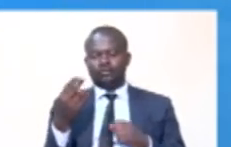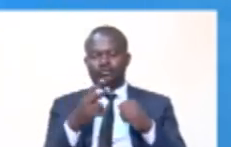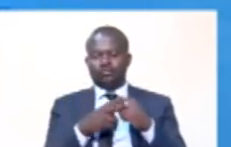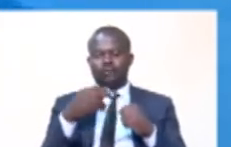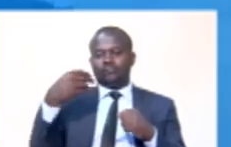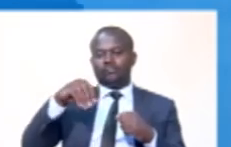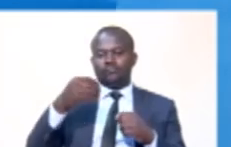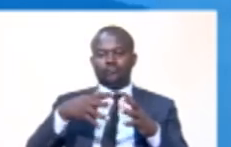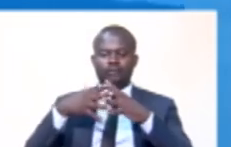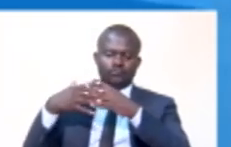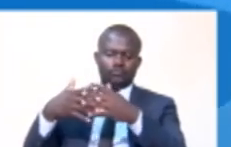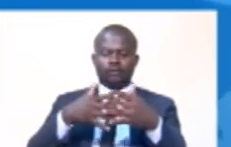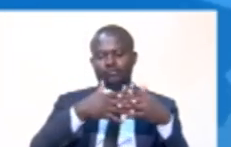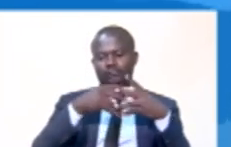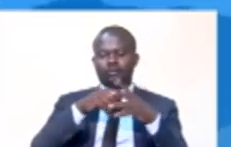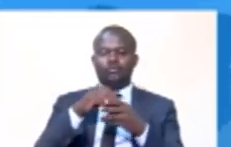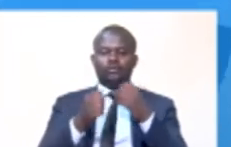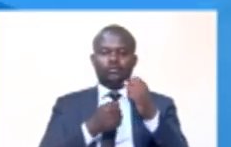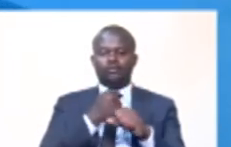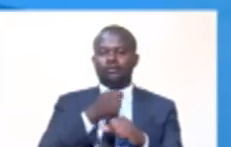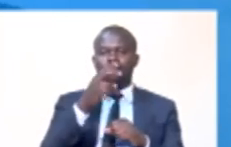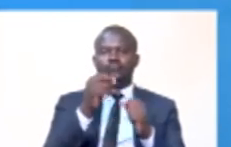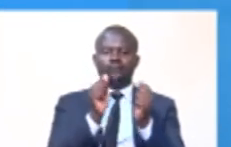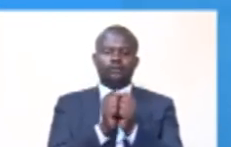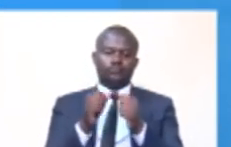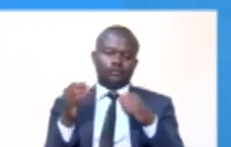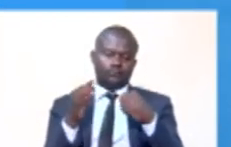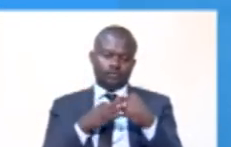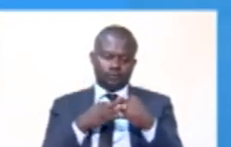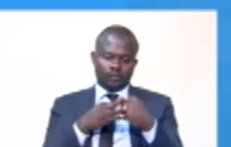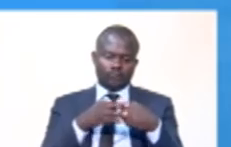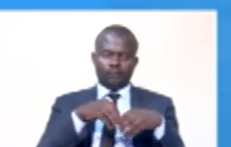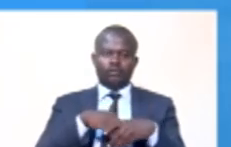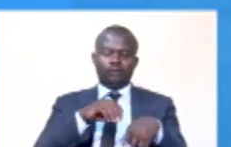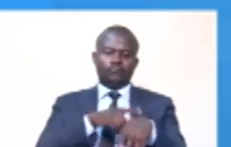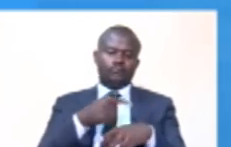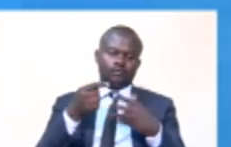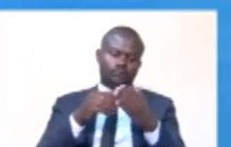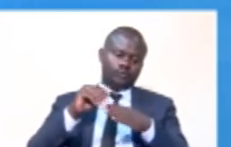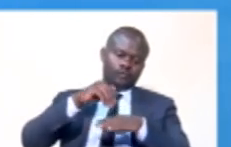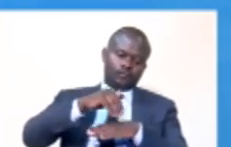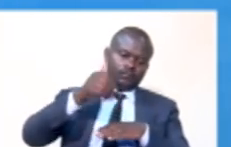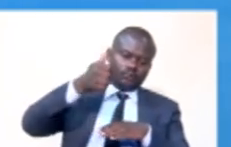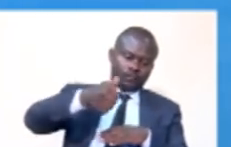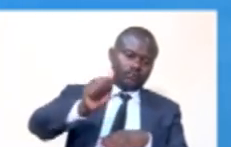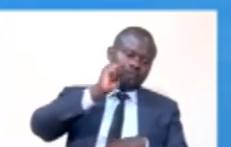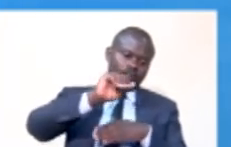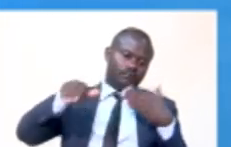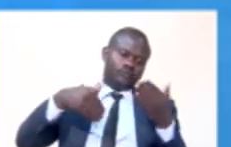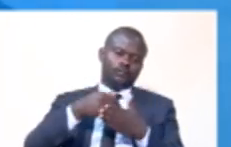$237.7 million z'amadolari ya Amerika mu mwaka w'2018. Ni mu gihe ibyo rwoherezayo byavuye kuri